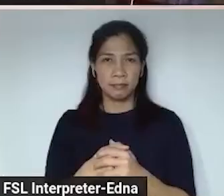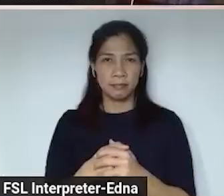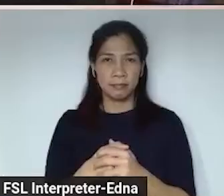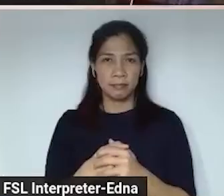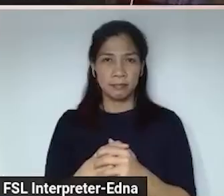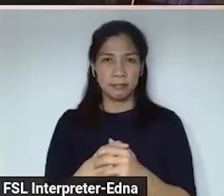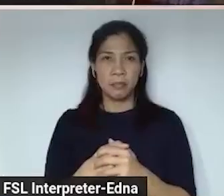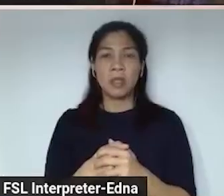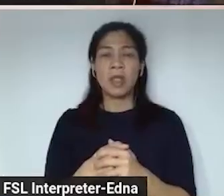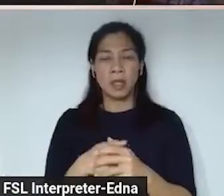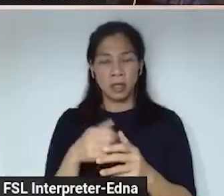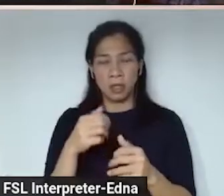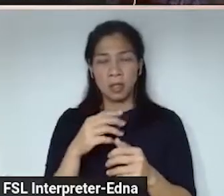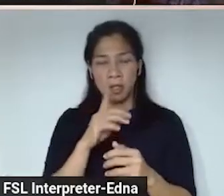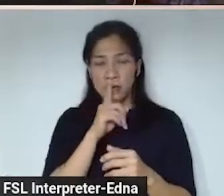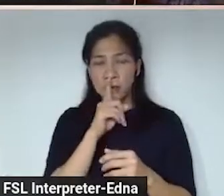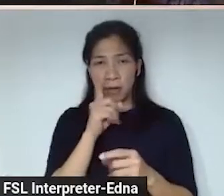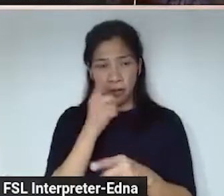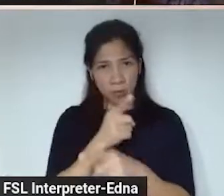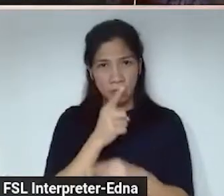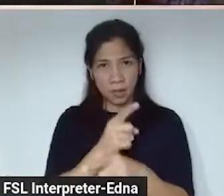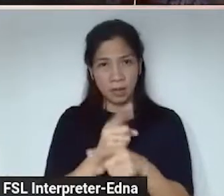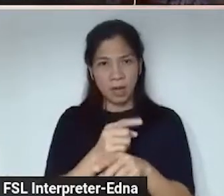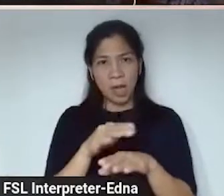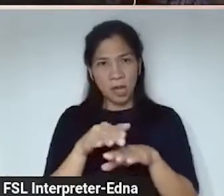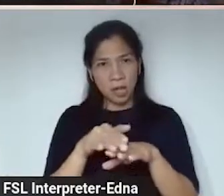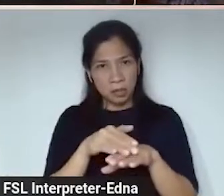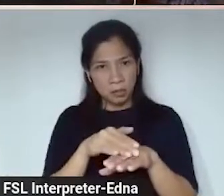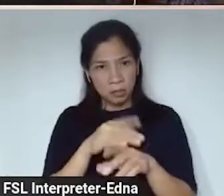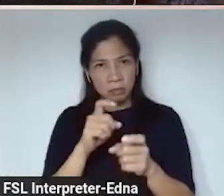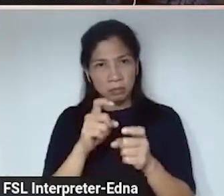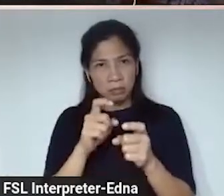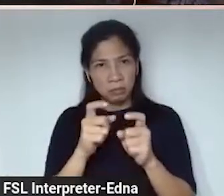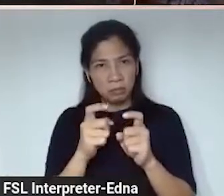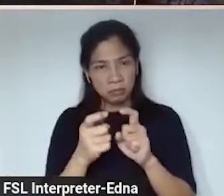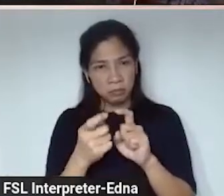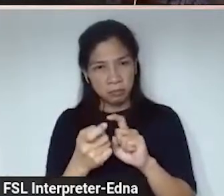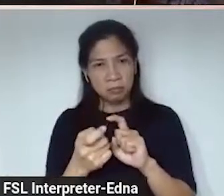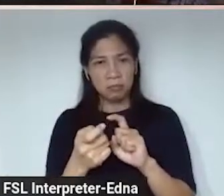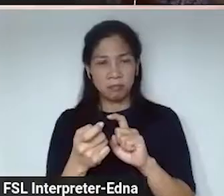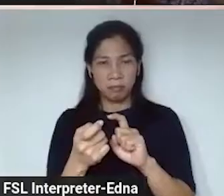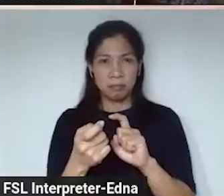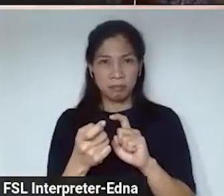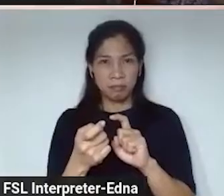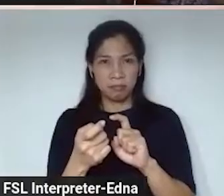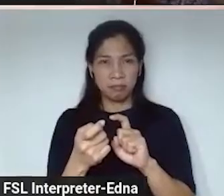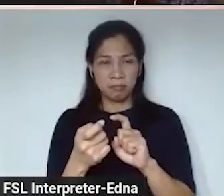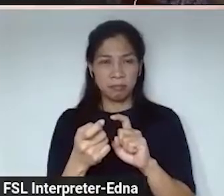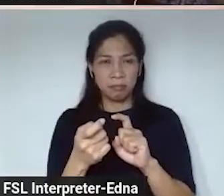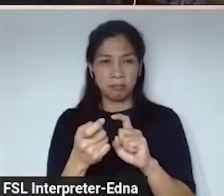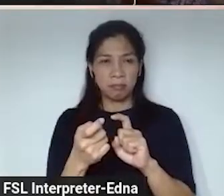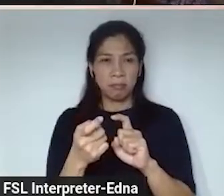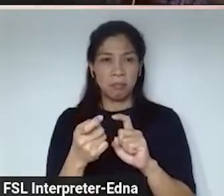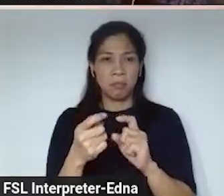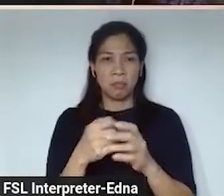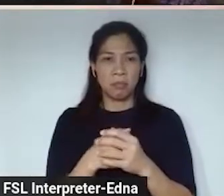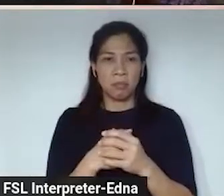gradual siya. Hindi naman nung naramdaman ko yung sakit ko, yung condition ko, na hindi na ako makalakad,